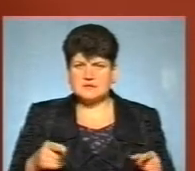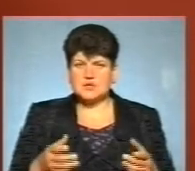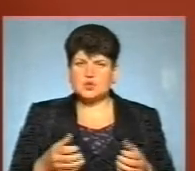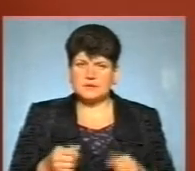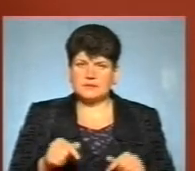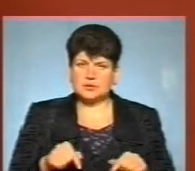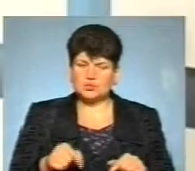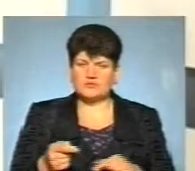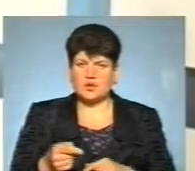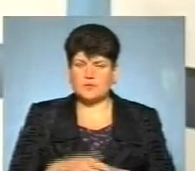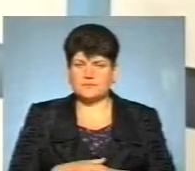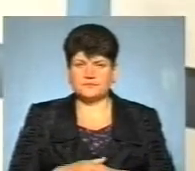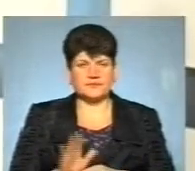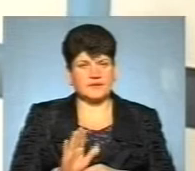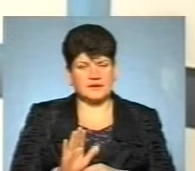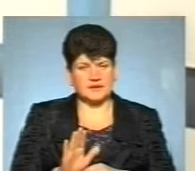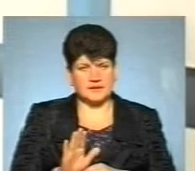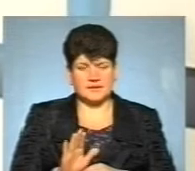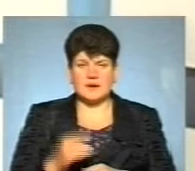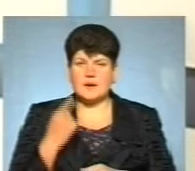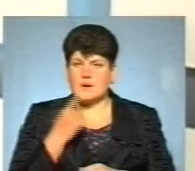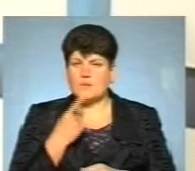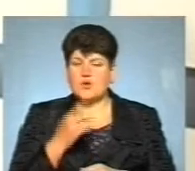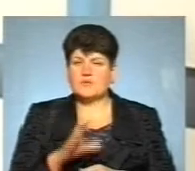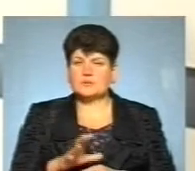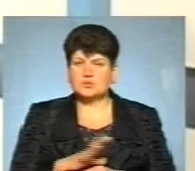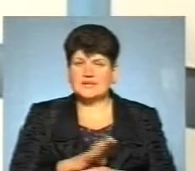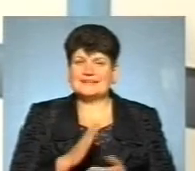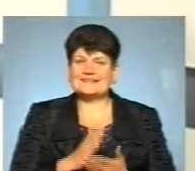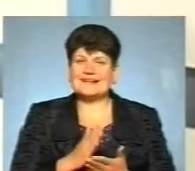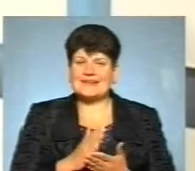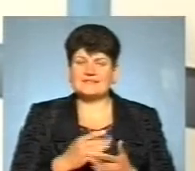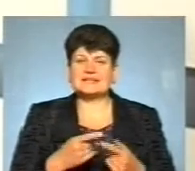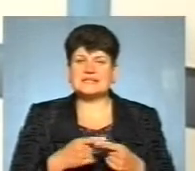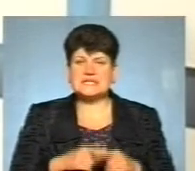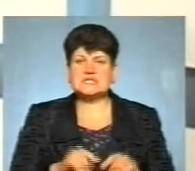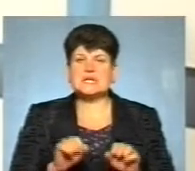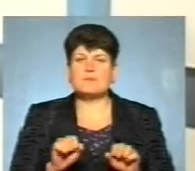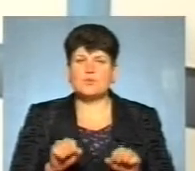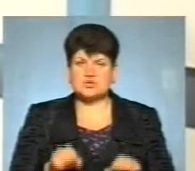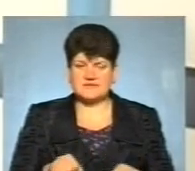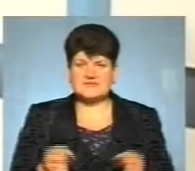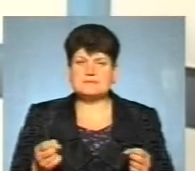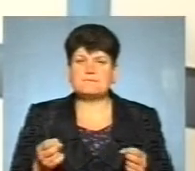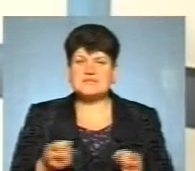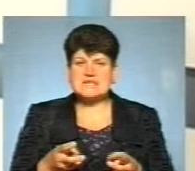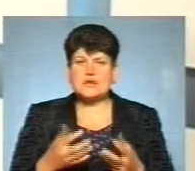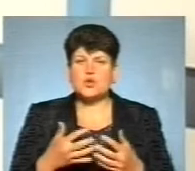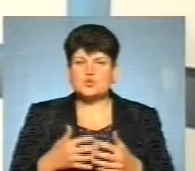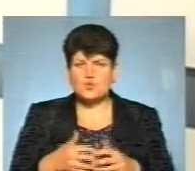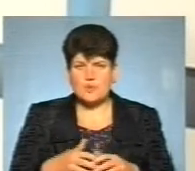в Тернополі? Ні, я уточню, мова йшла про наявність технічних можливостей, тобто спеціального